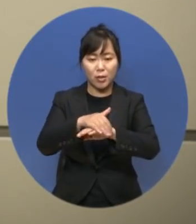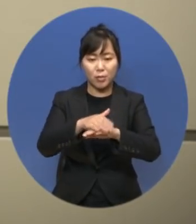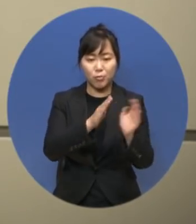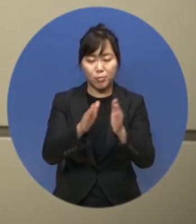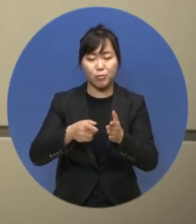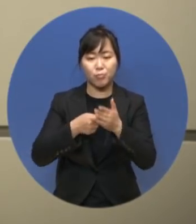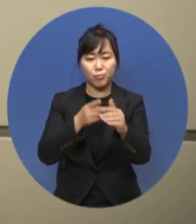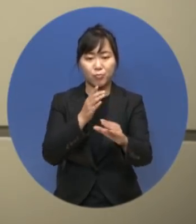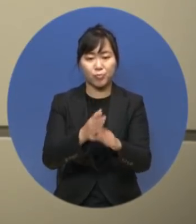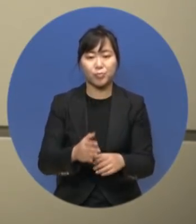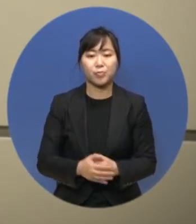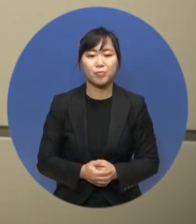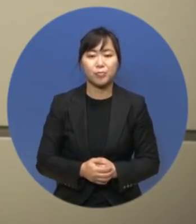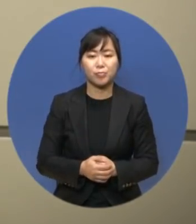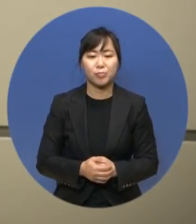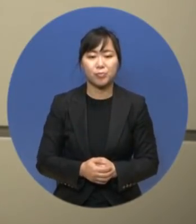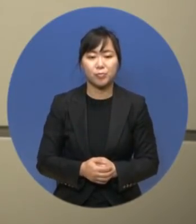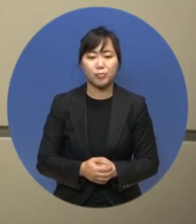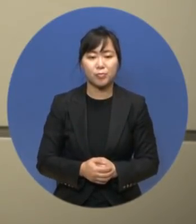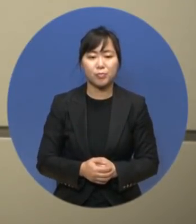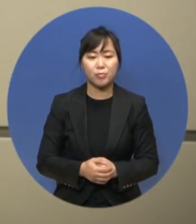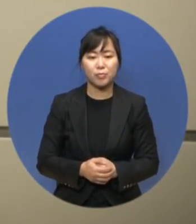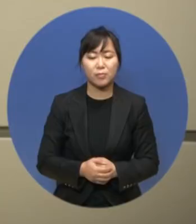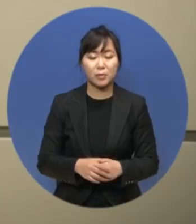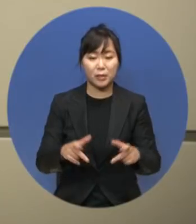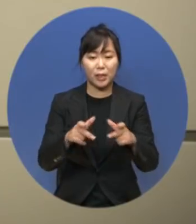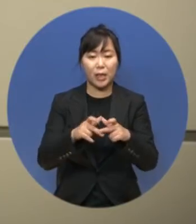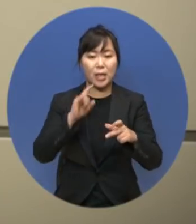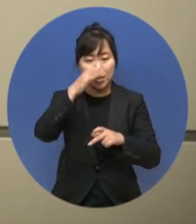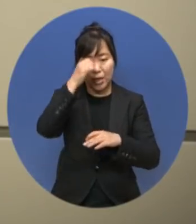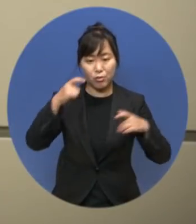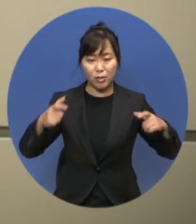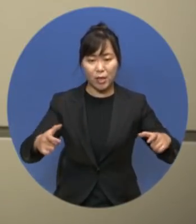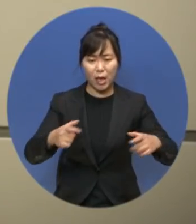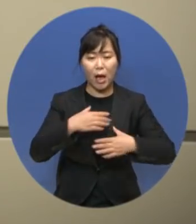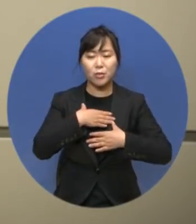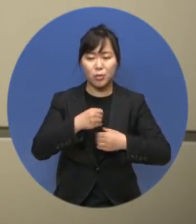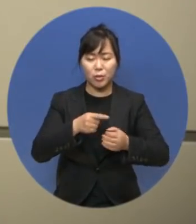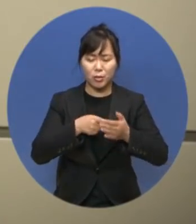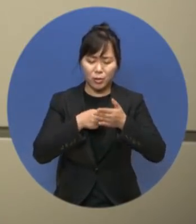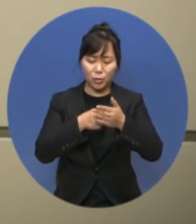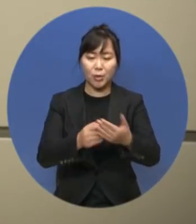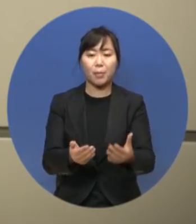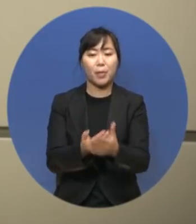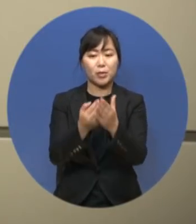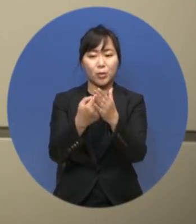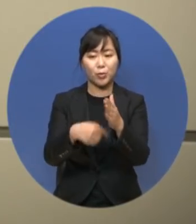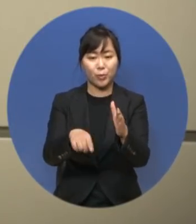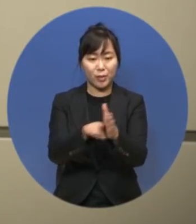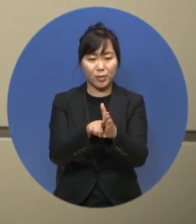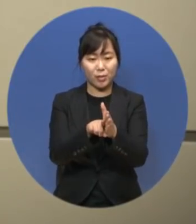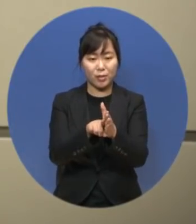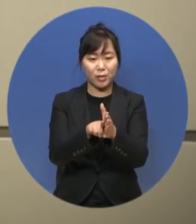있습니다. 무엇보다도 장애예술계의 안정적이고 지속적인 발전을